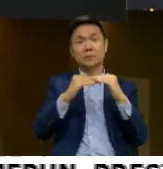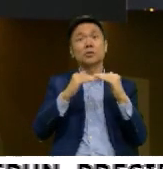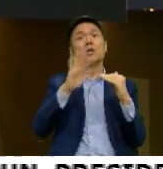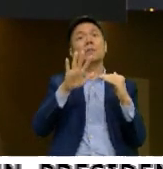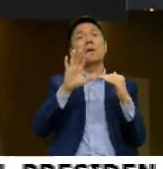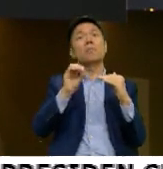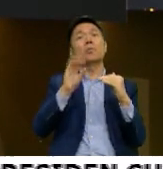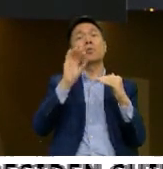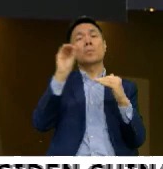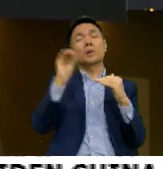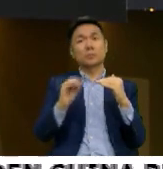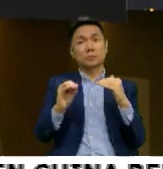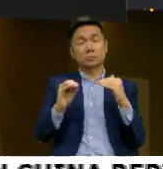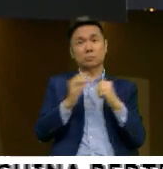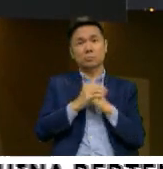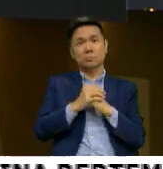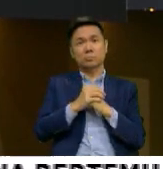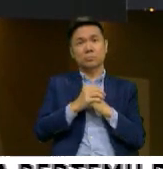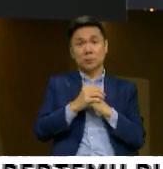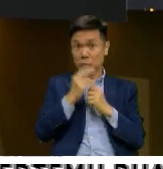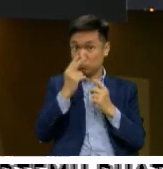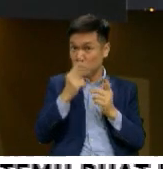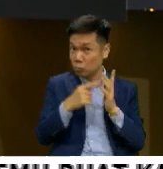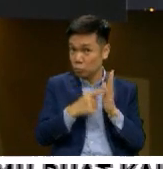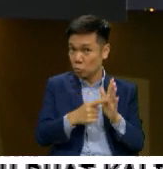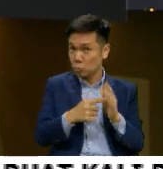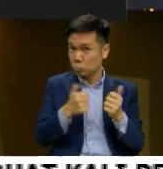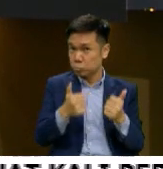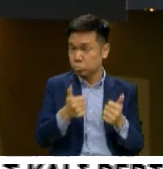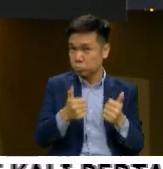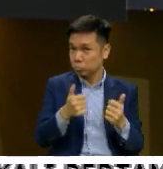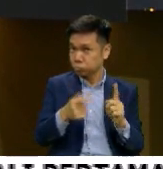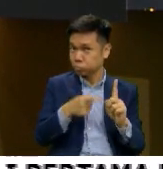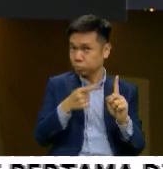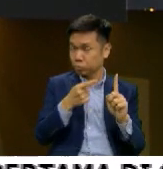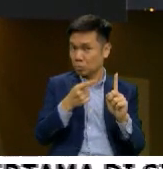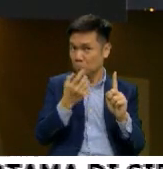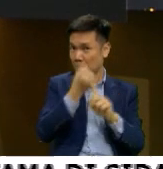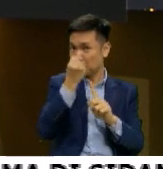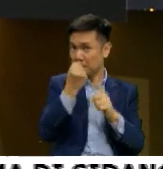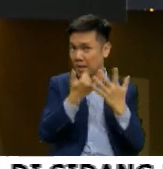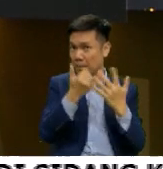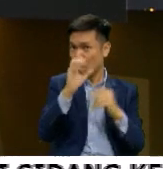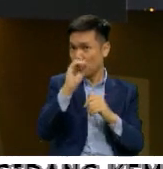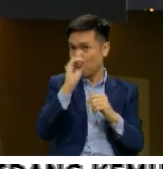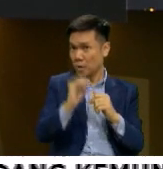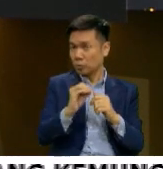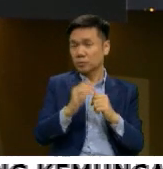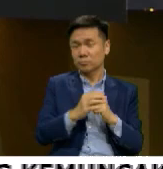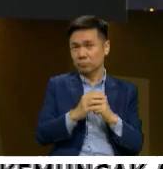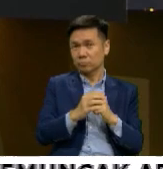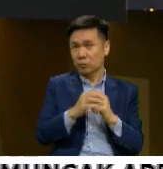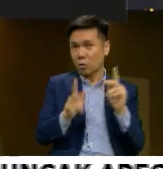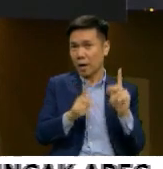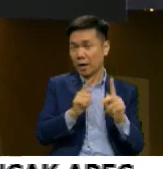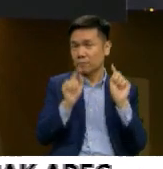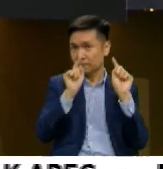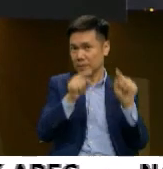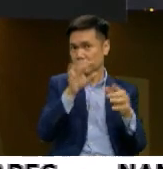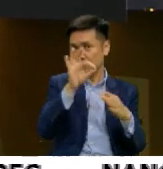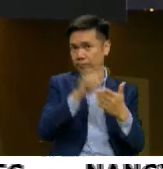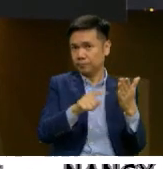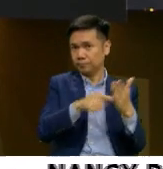ini Jadi ini menunjukkan satu trend yang merangsangkan tapi Adakah Prof berpendapat bahwa